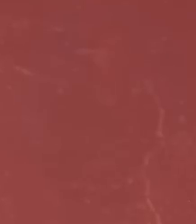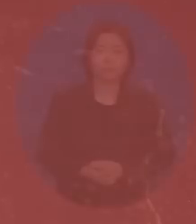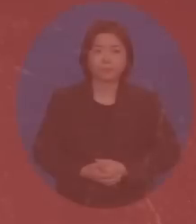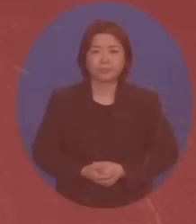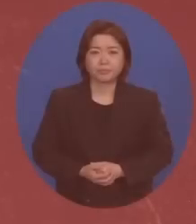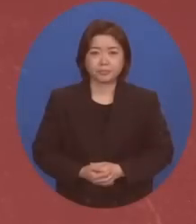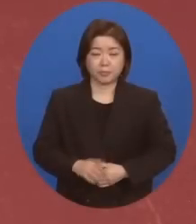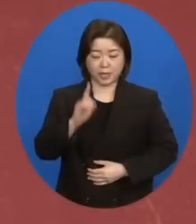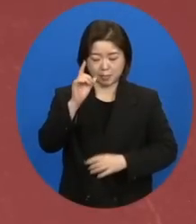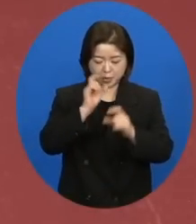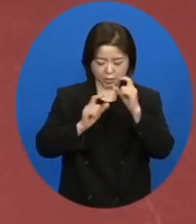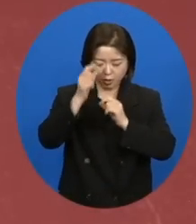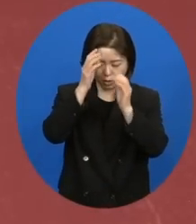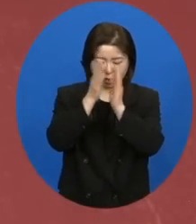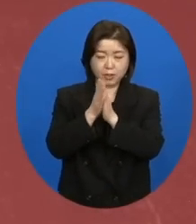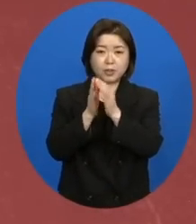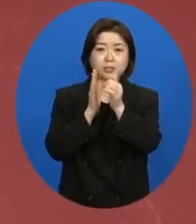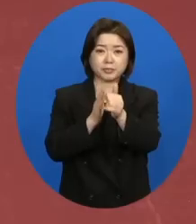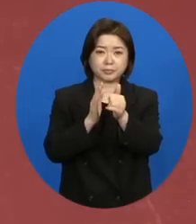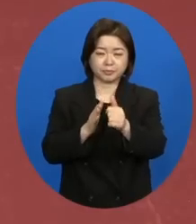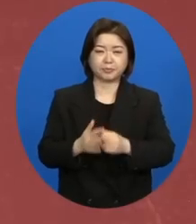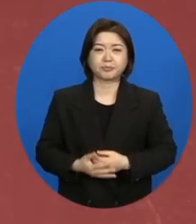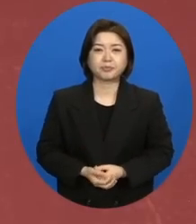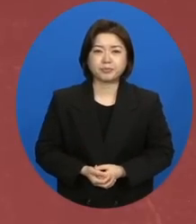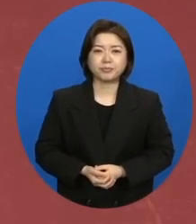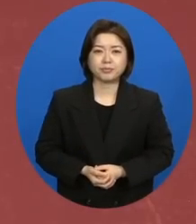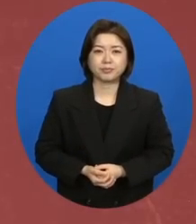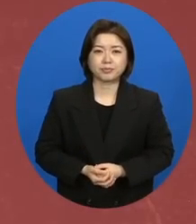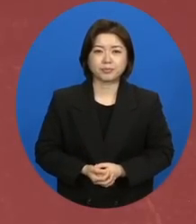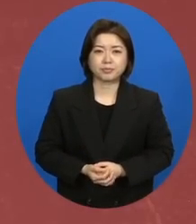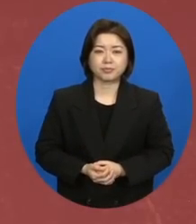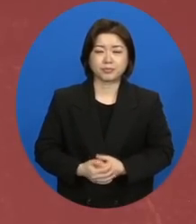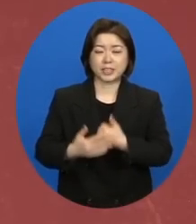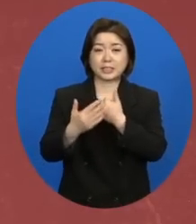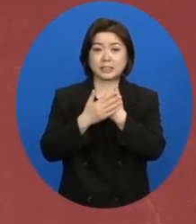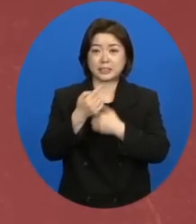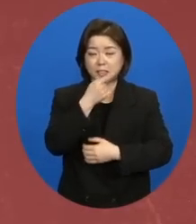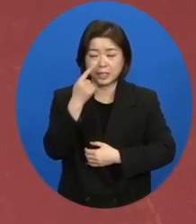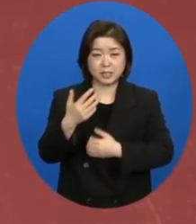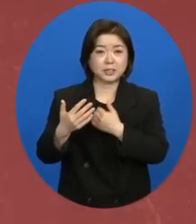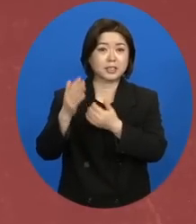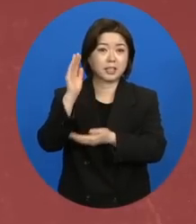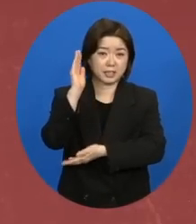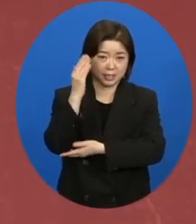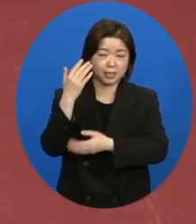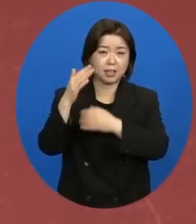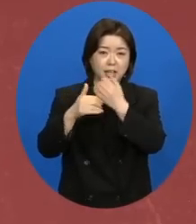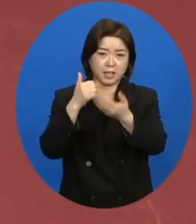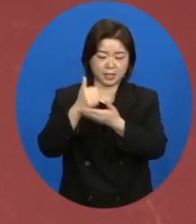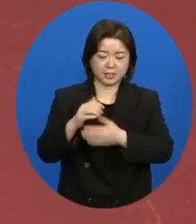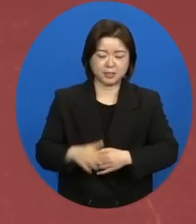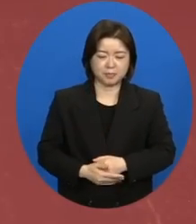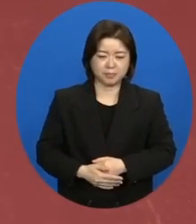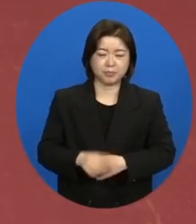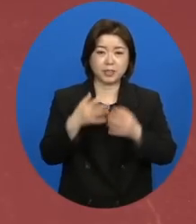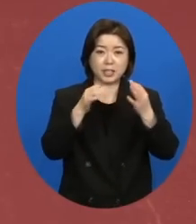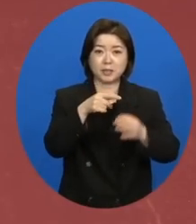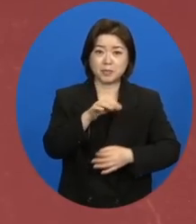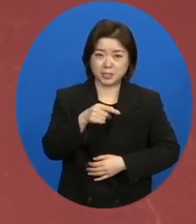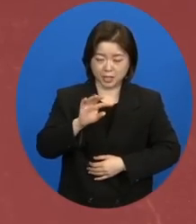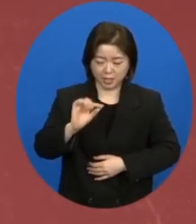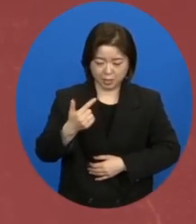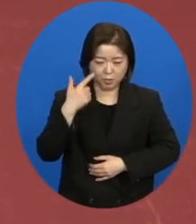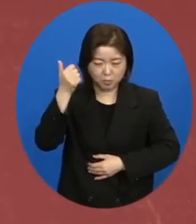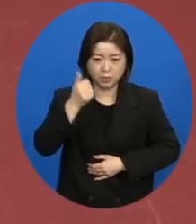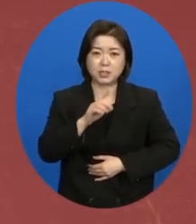한 번 더 기도하겠습니다. 우리 한 번 더 기도하겠습니다. 우리 에베네셀의 하나님, 우리 강사 목사님께서 말씀하셨습니다.